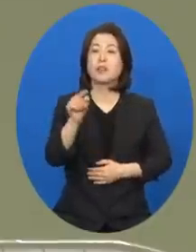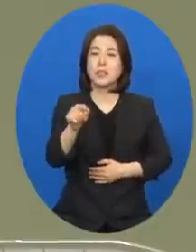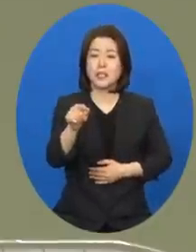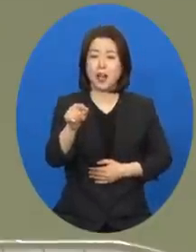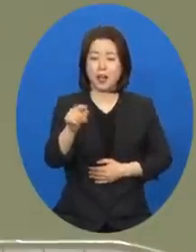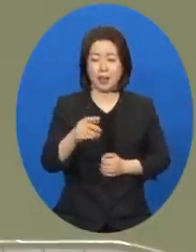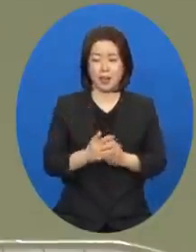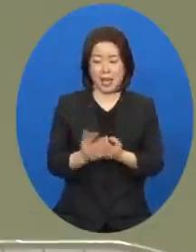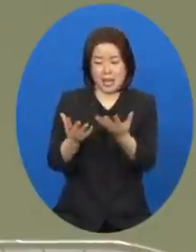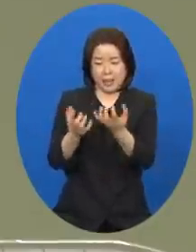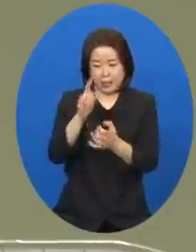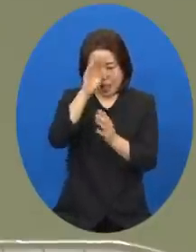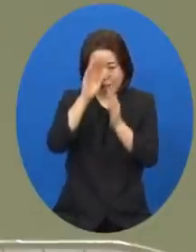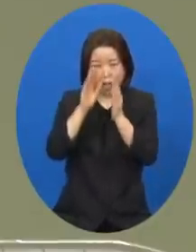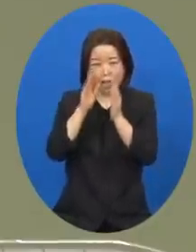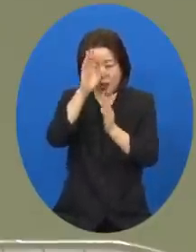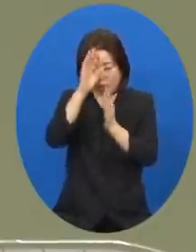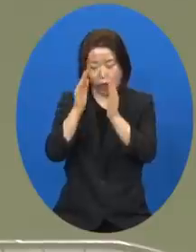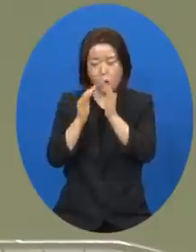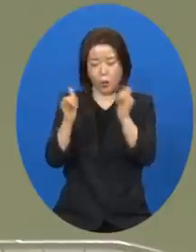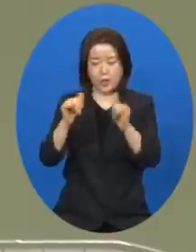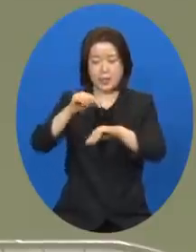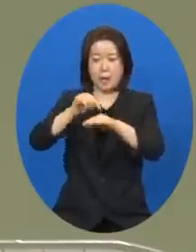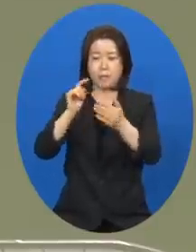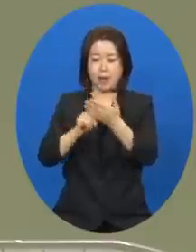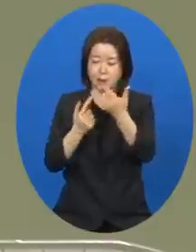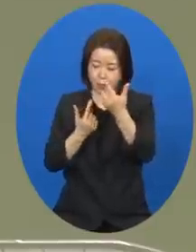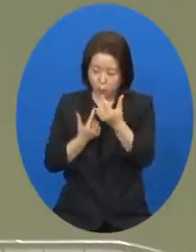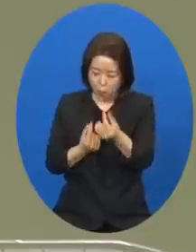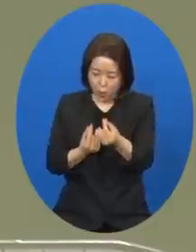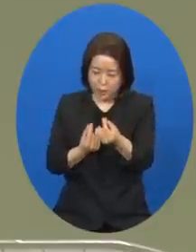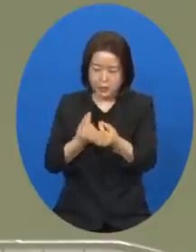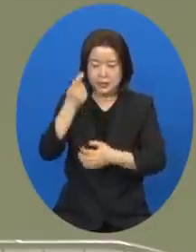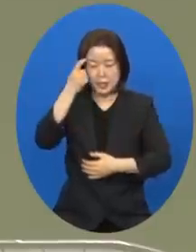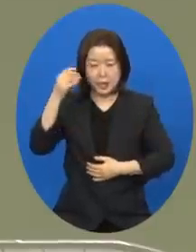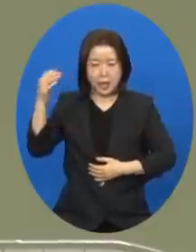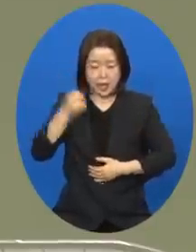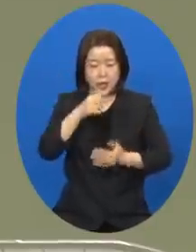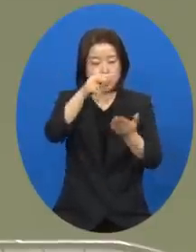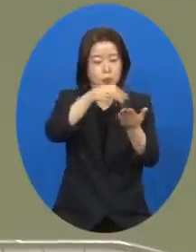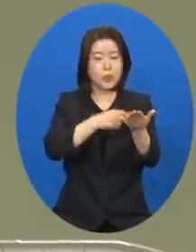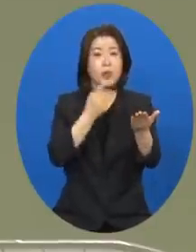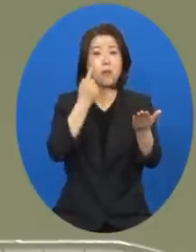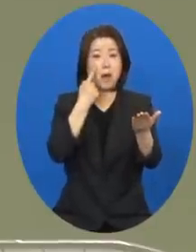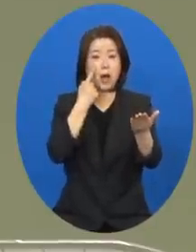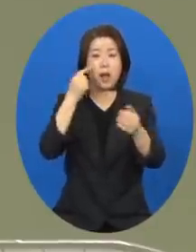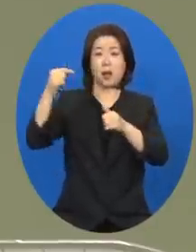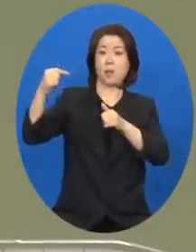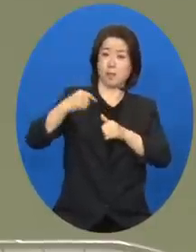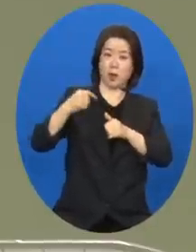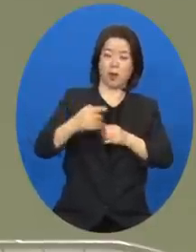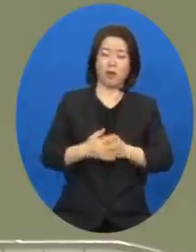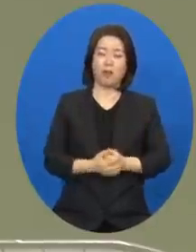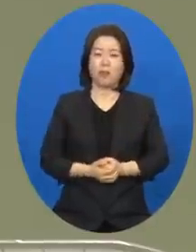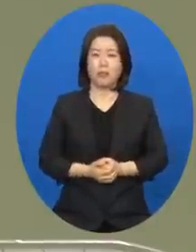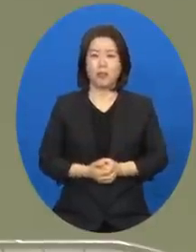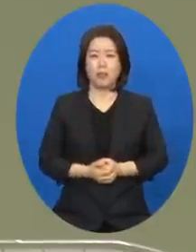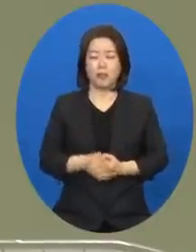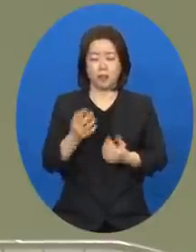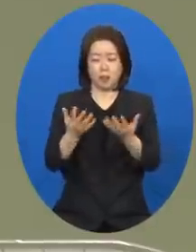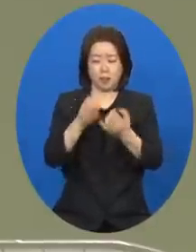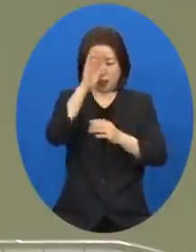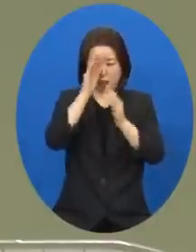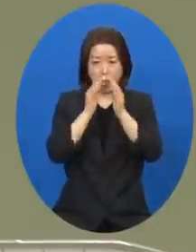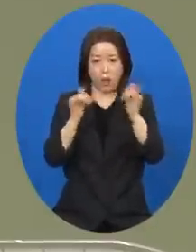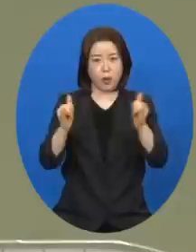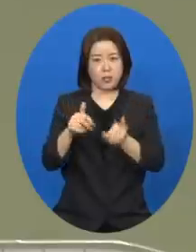나 환자 심정으로 읽어보라 하시더래요. 그 나환자 심정이 되어 보니까